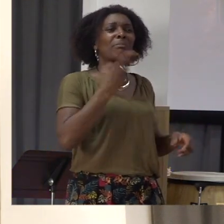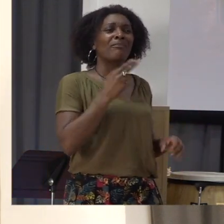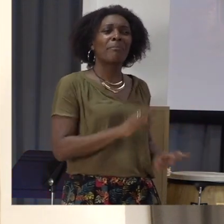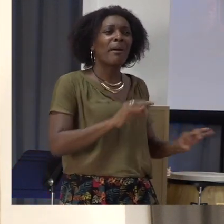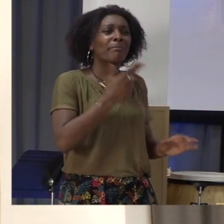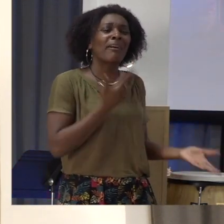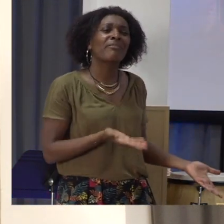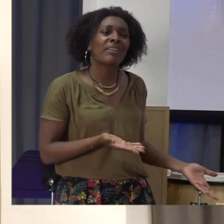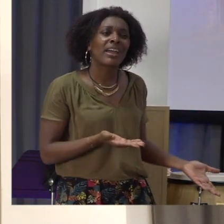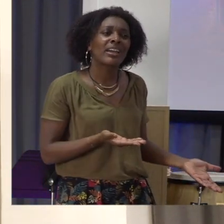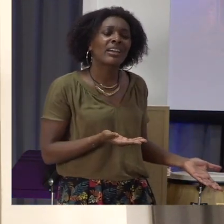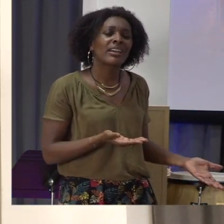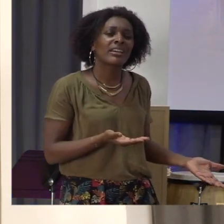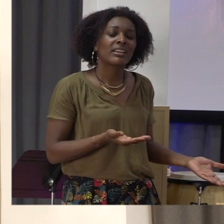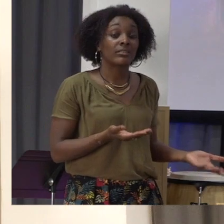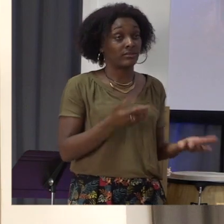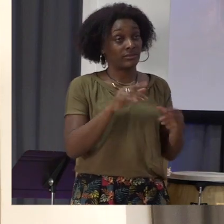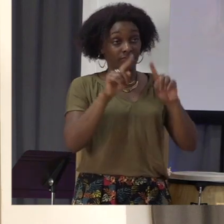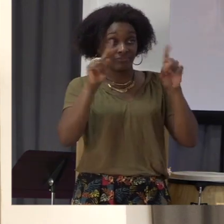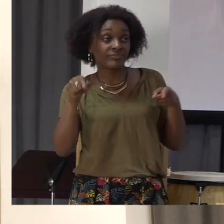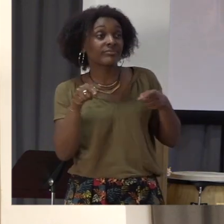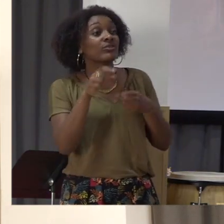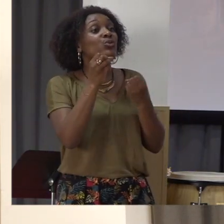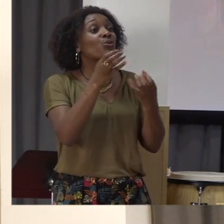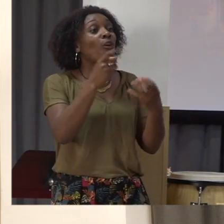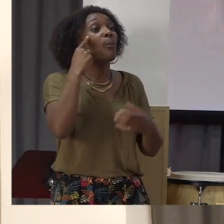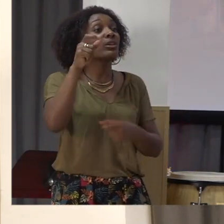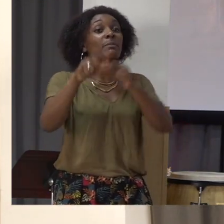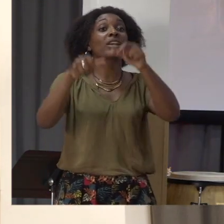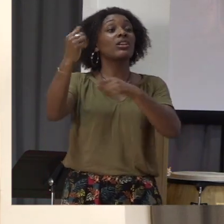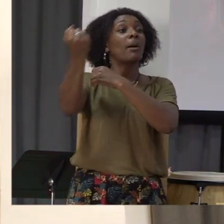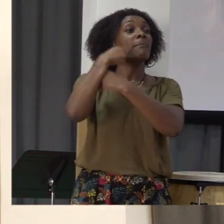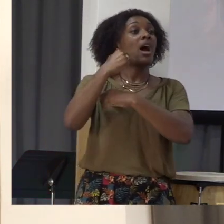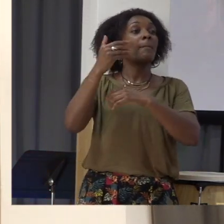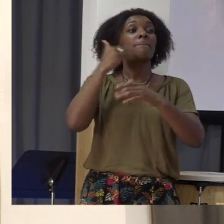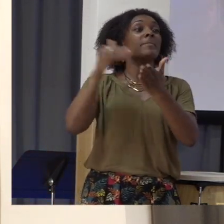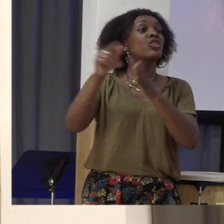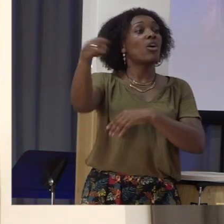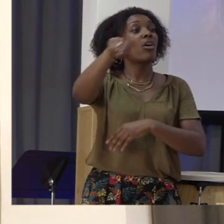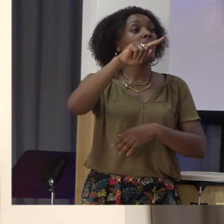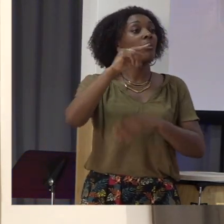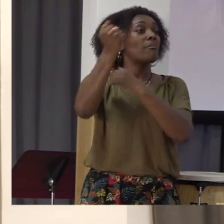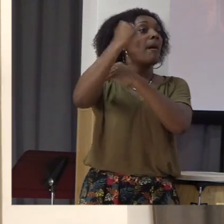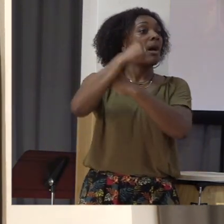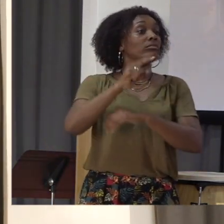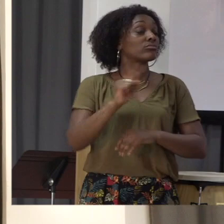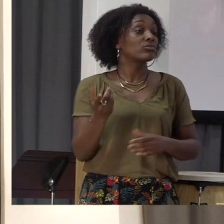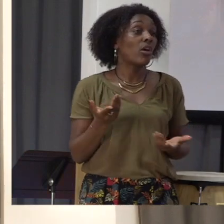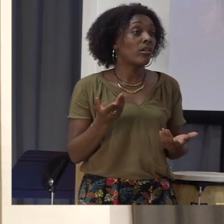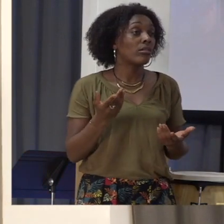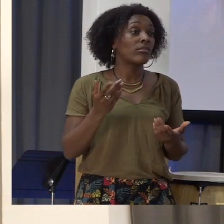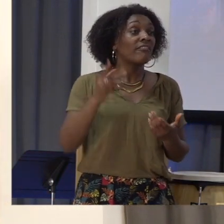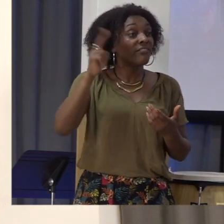ce que nous sommes, parce que je suis. Souvent, on croit que les autres sont meilleurs que nous, c'est faux. On est tous, sans la grâce de